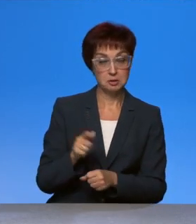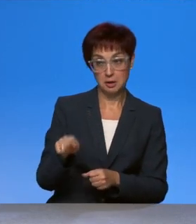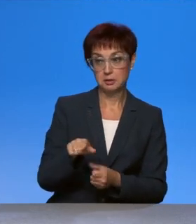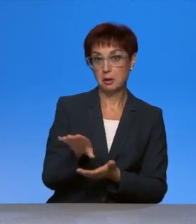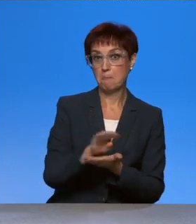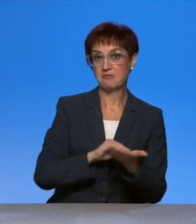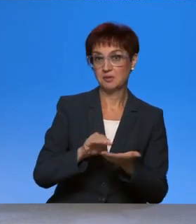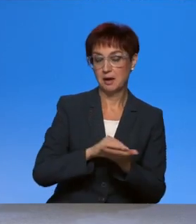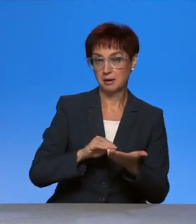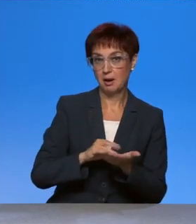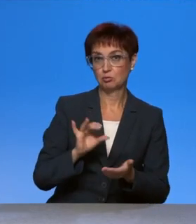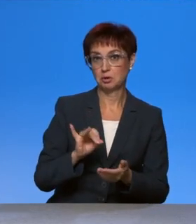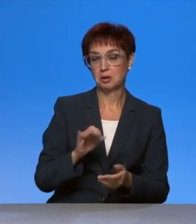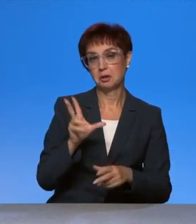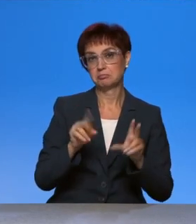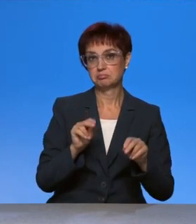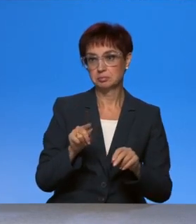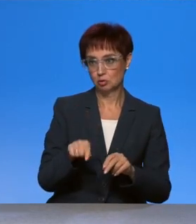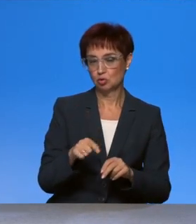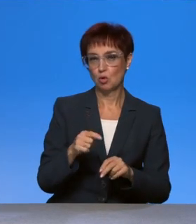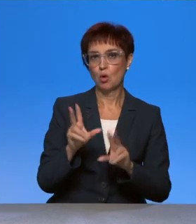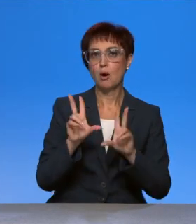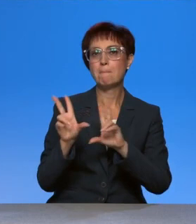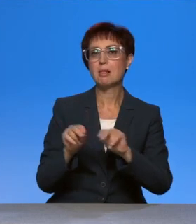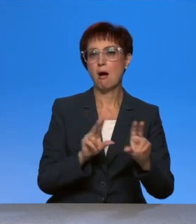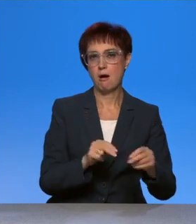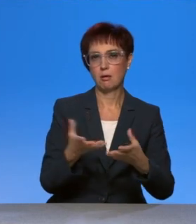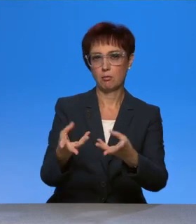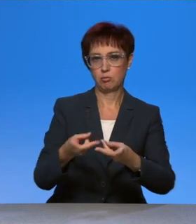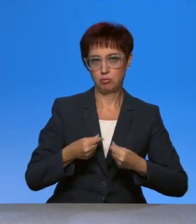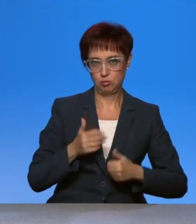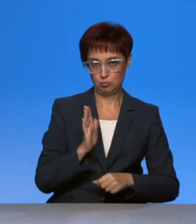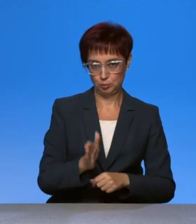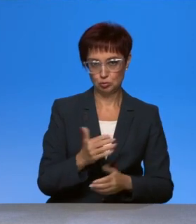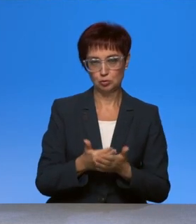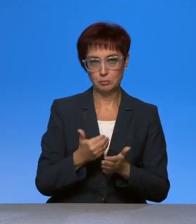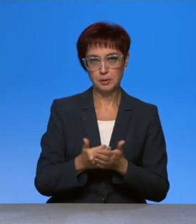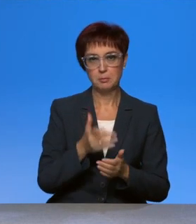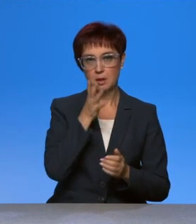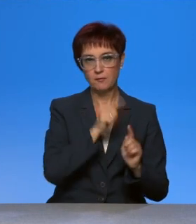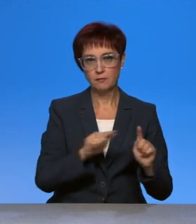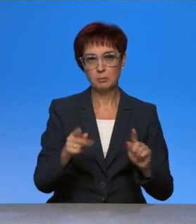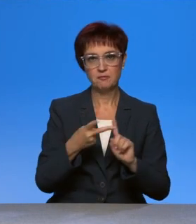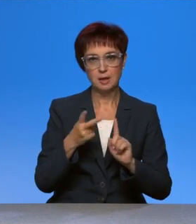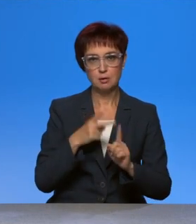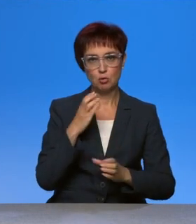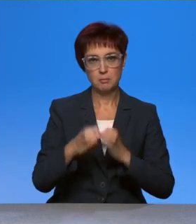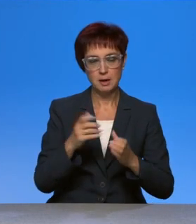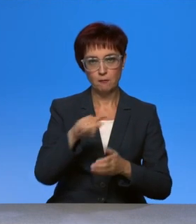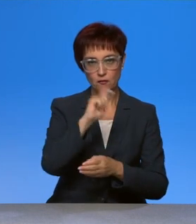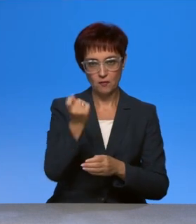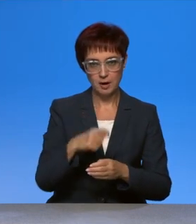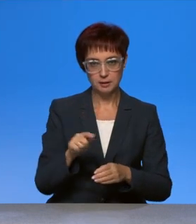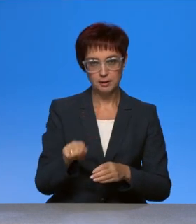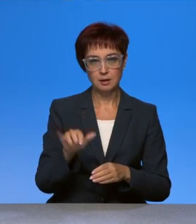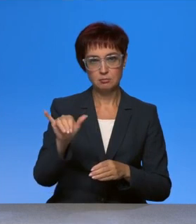во Второй мировой войне, стояла там самолет и авиационная база, и вот этот самолет